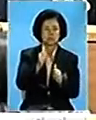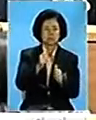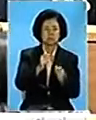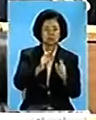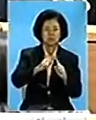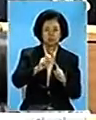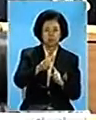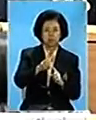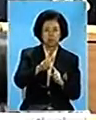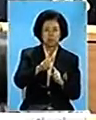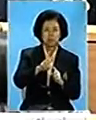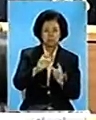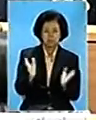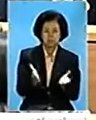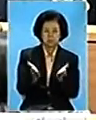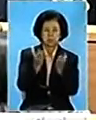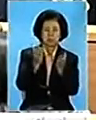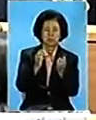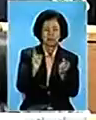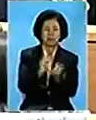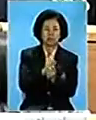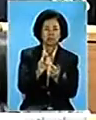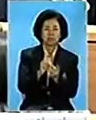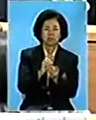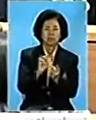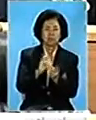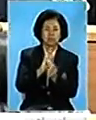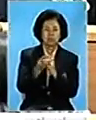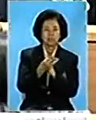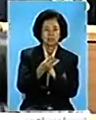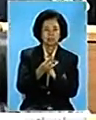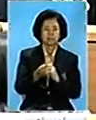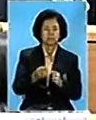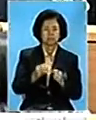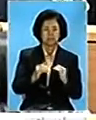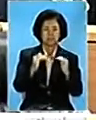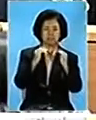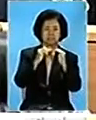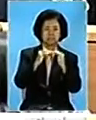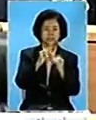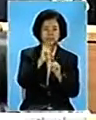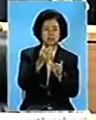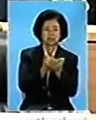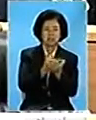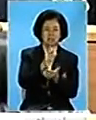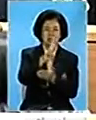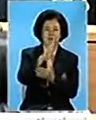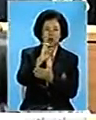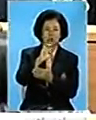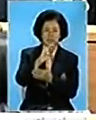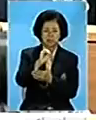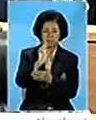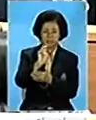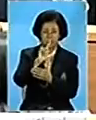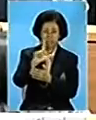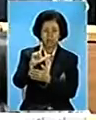2คือการเสริมสร้างวัฒนธรรมทางการเมืองแบบประชาธิปไตยและมีการส่วนร่วมใช้เงินตั้ง247ล้าน